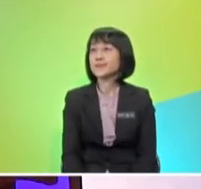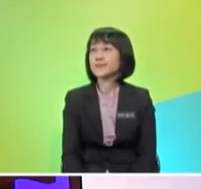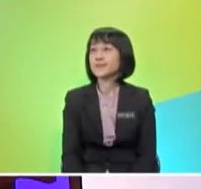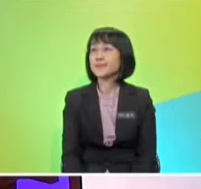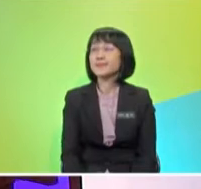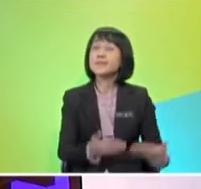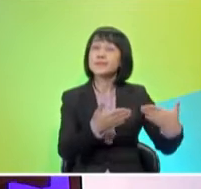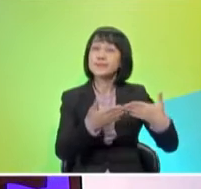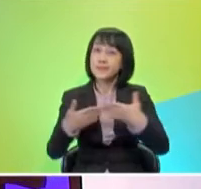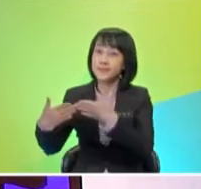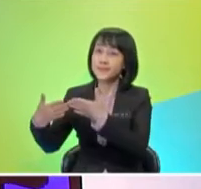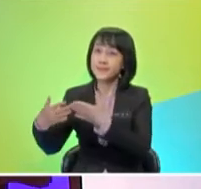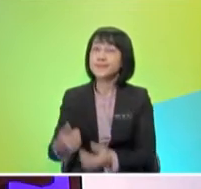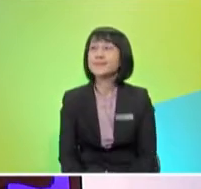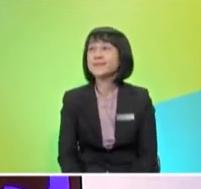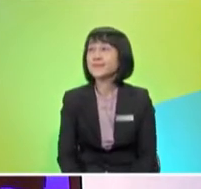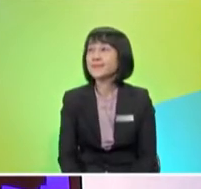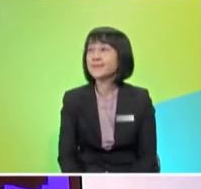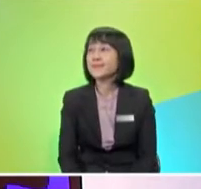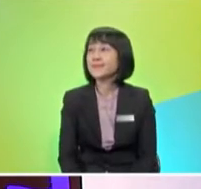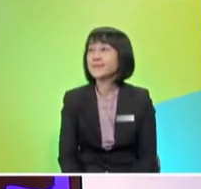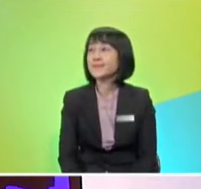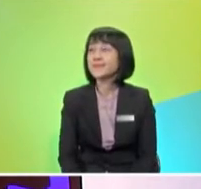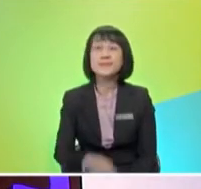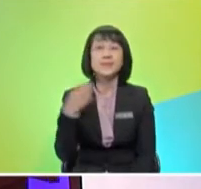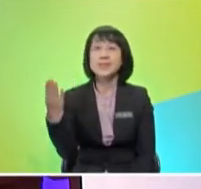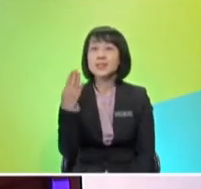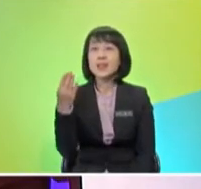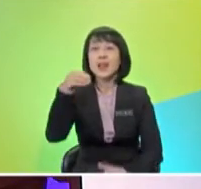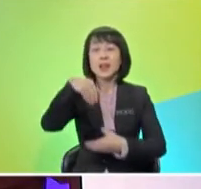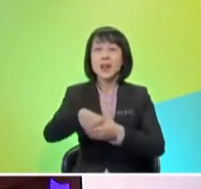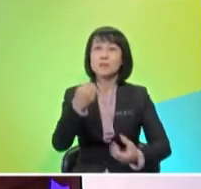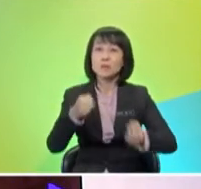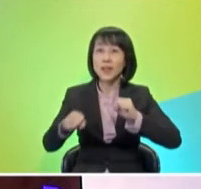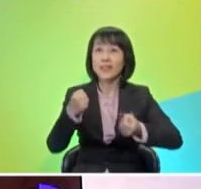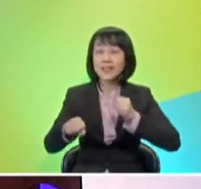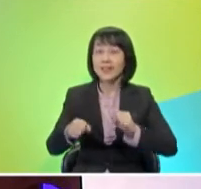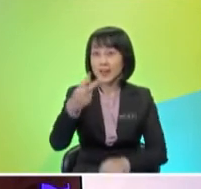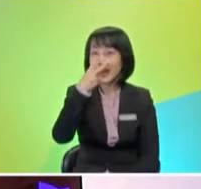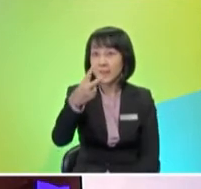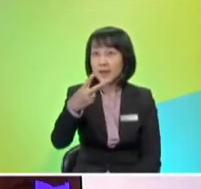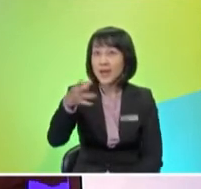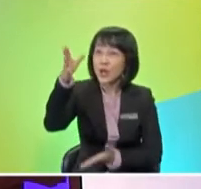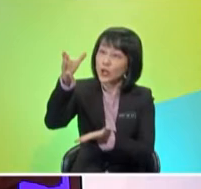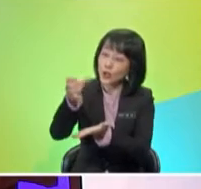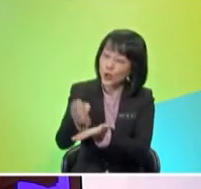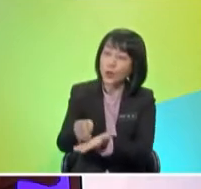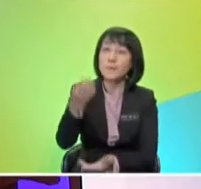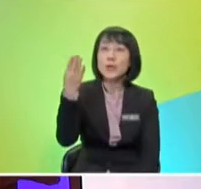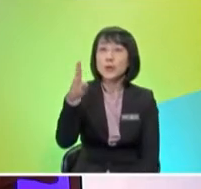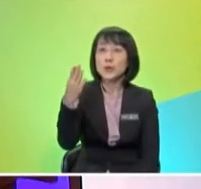seterusnya ini pun biasalah dalam suka di sekolah kan kita jumpa nih ada Kun biru ada Kun